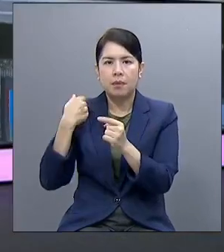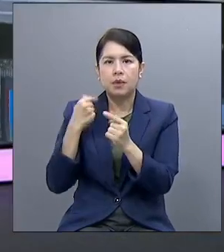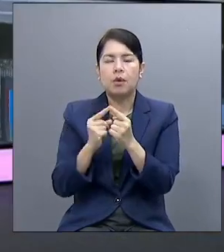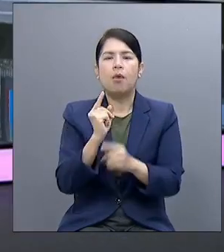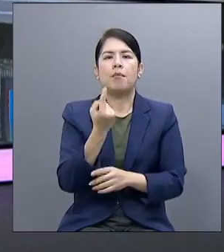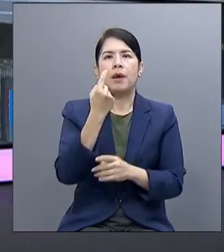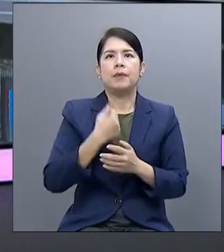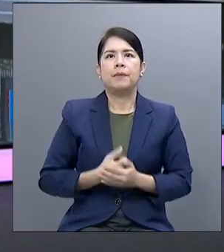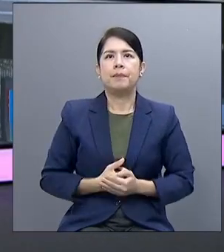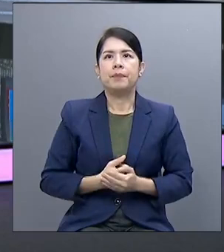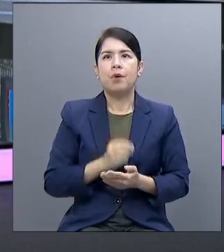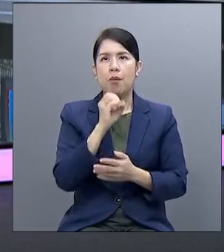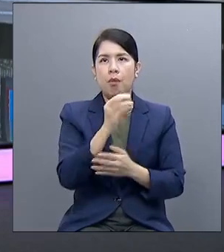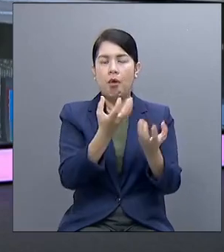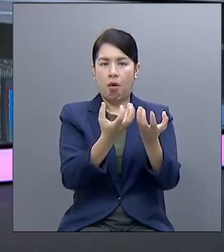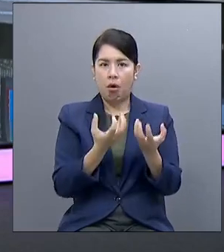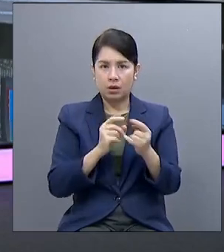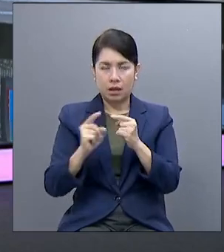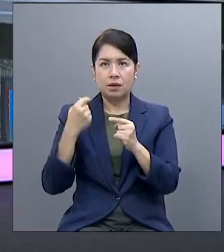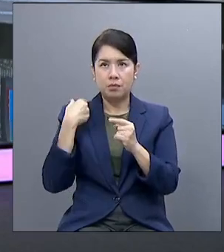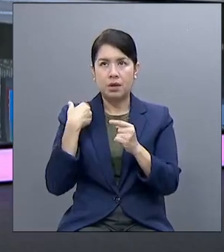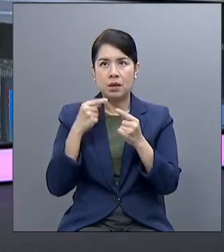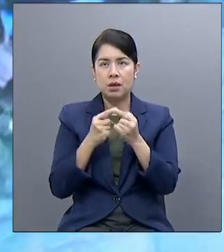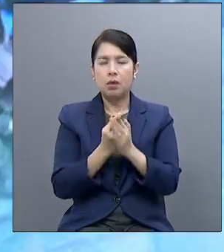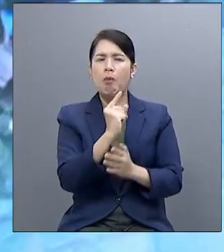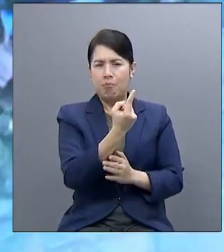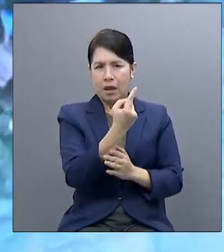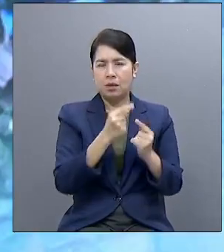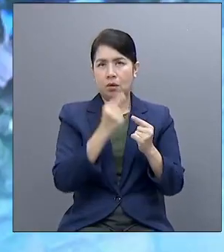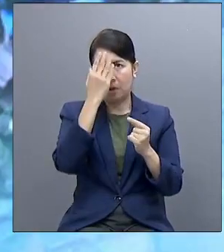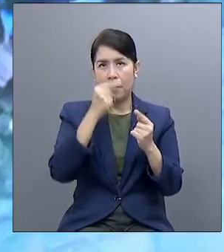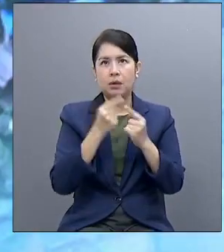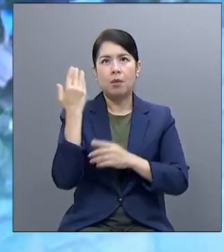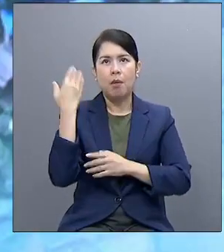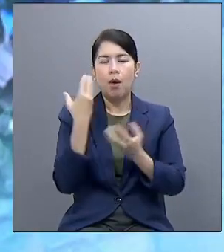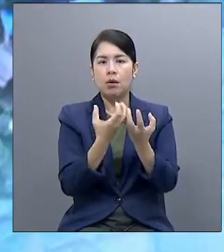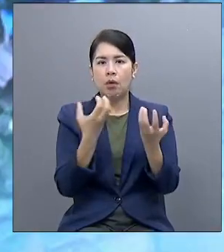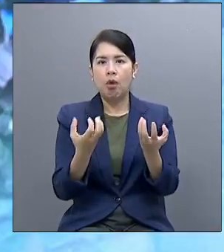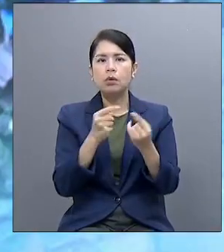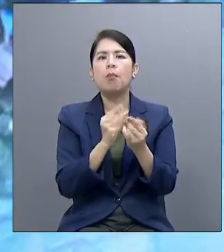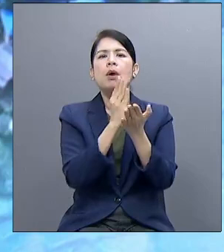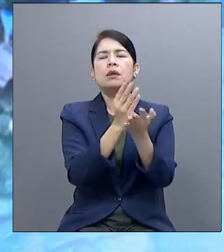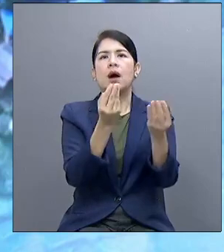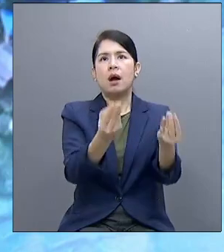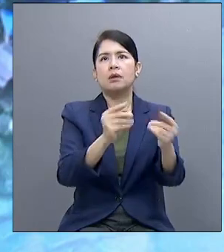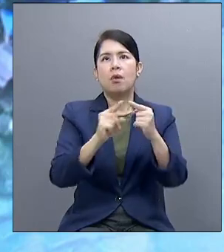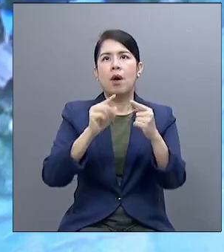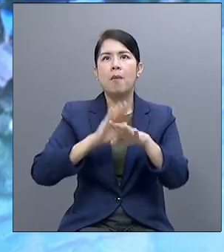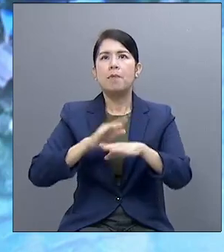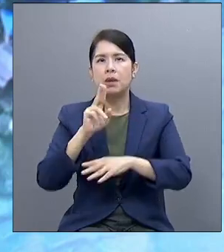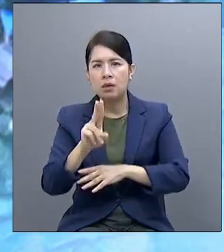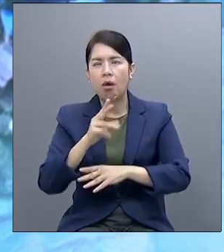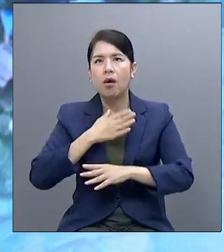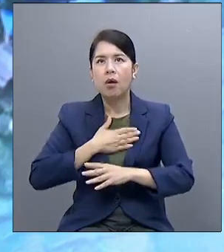ขาเน้นย้ำว่าต้องเป็นสินค้าหรือว่าของที่เป็นมือหนึ่งนะคะเพราะว่าเมื่อวานนี้มีคนนำของมาบริจาคแต่ว่าเป็นมือสองเราก็เลยต้องส่